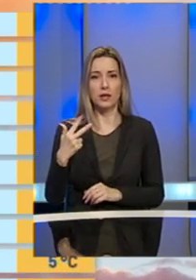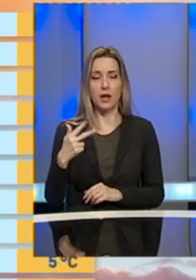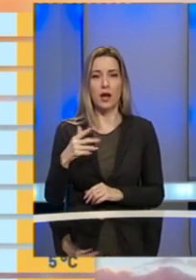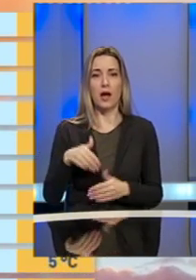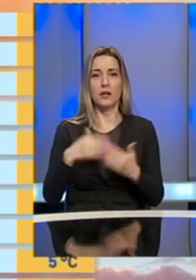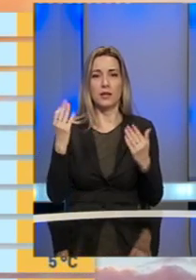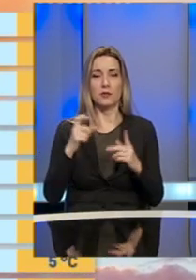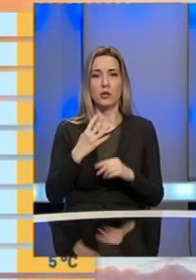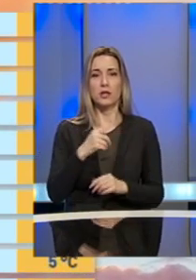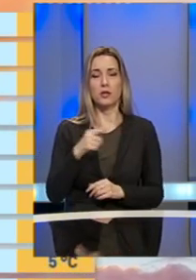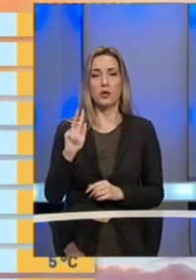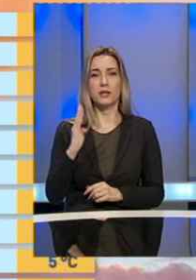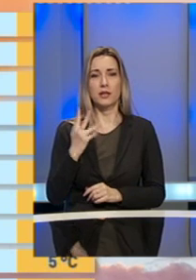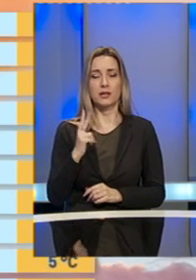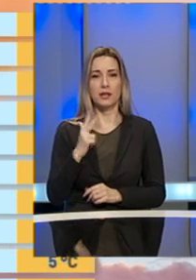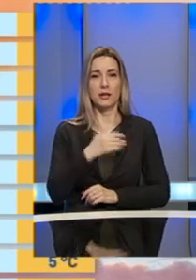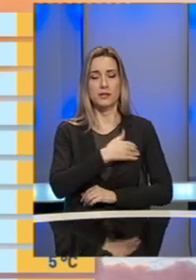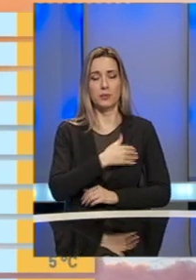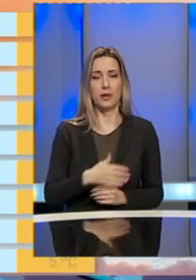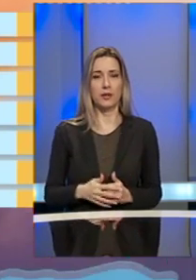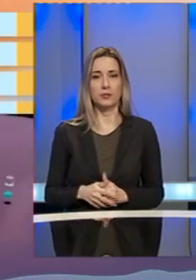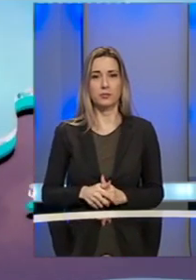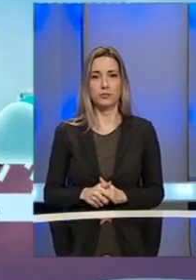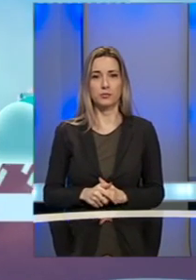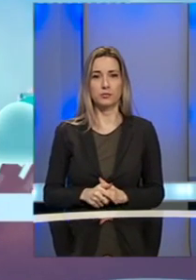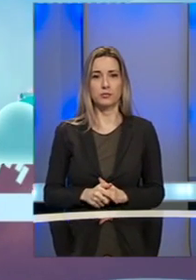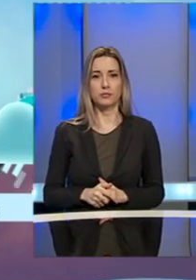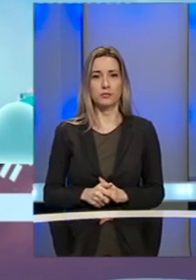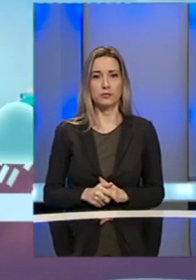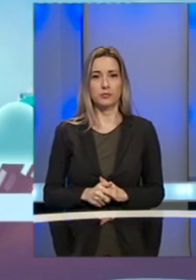dnevna od 4 do 13 stepeni.